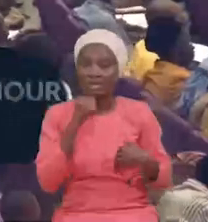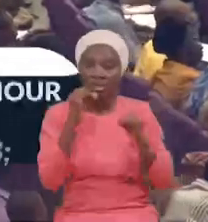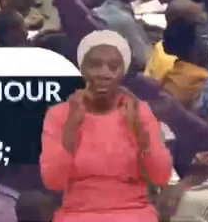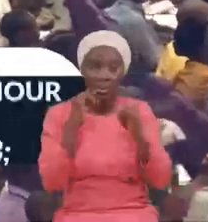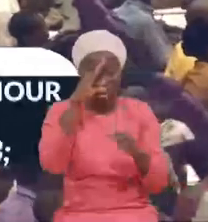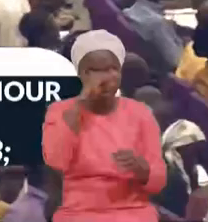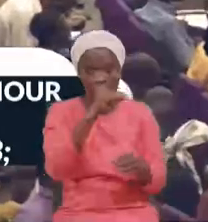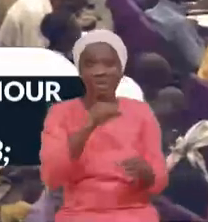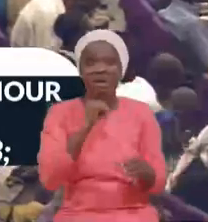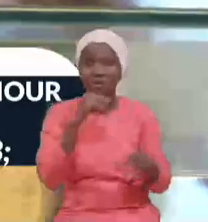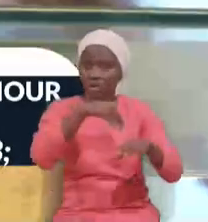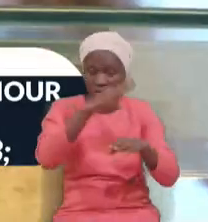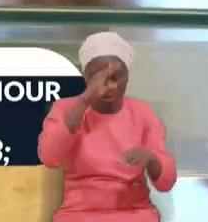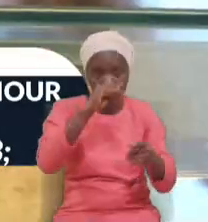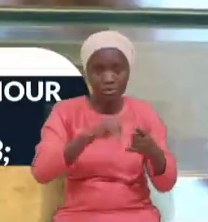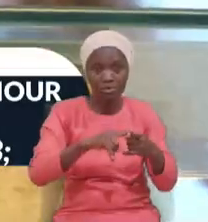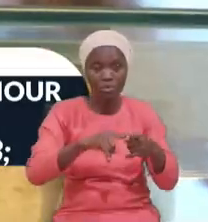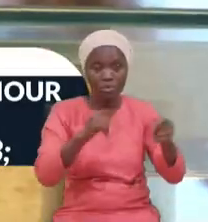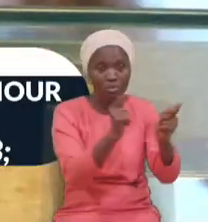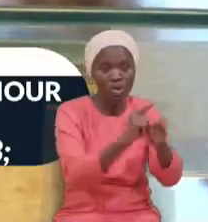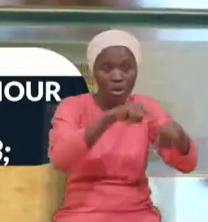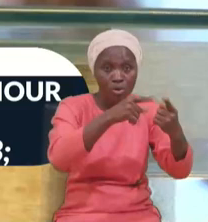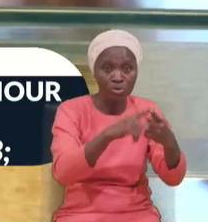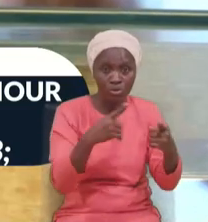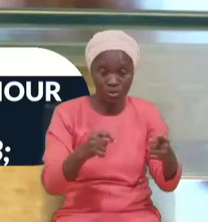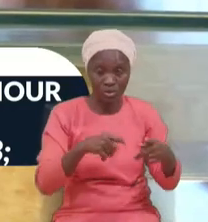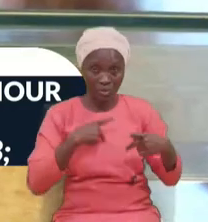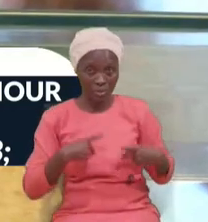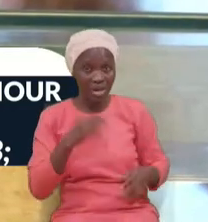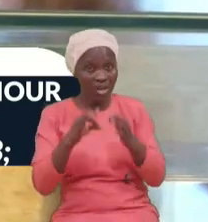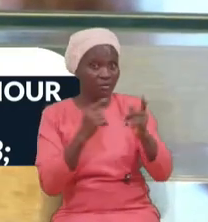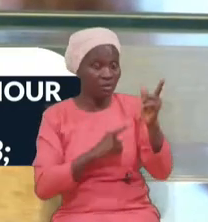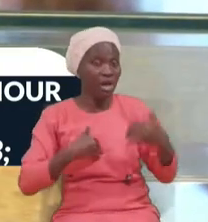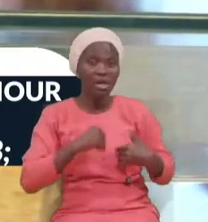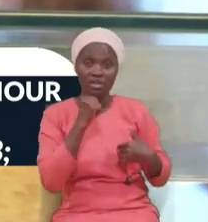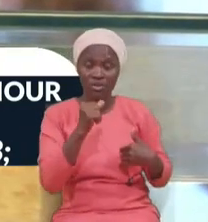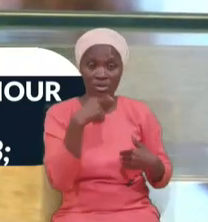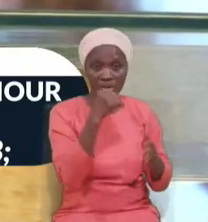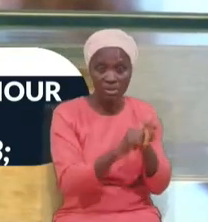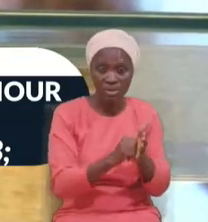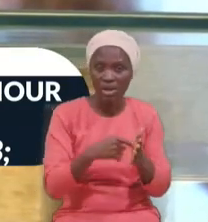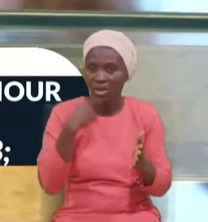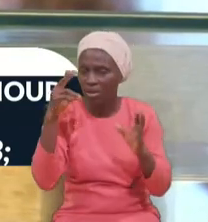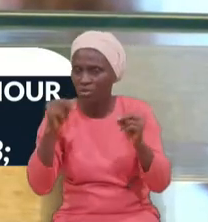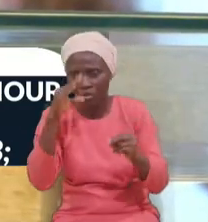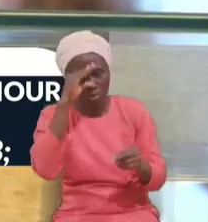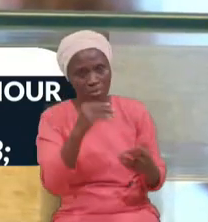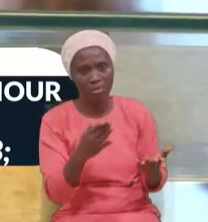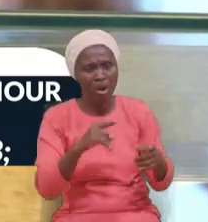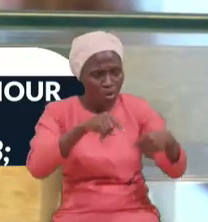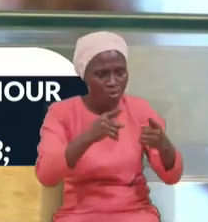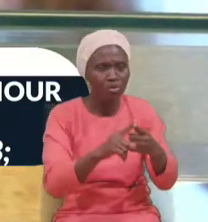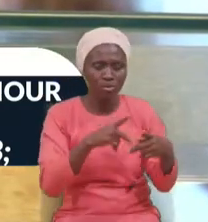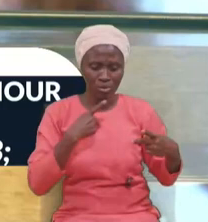Seigneur ne l'a pas envoyé, si le Seigneur t'a dit, n'en parle à personne, va d'abord